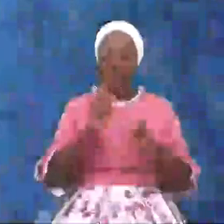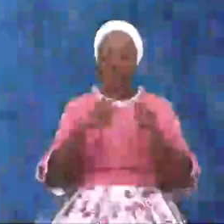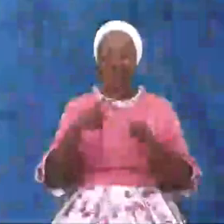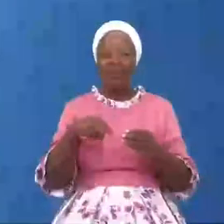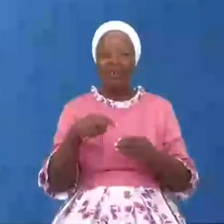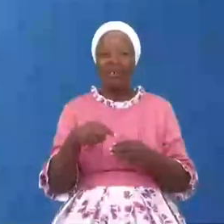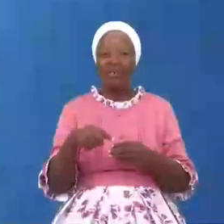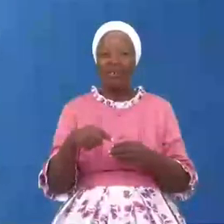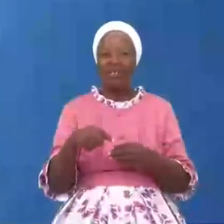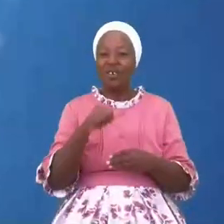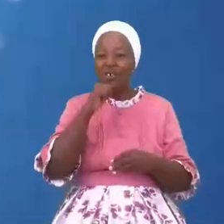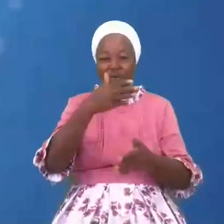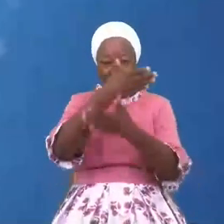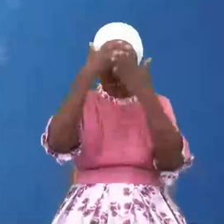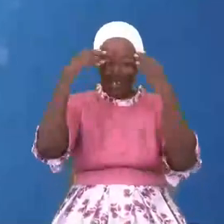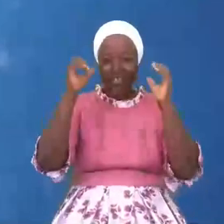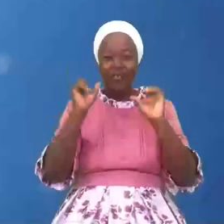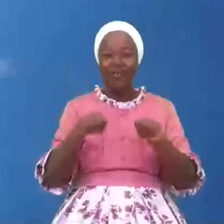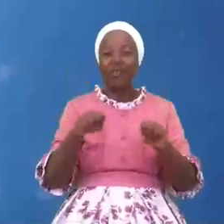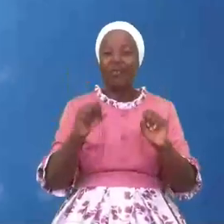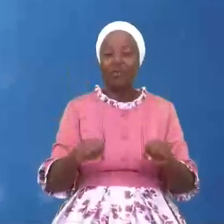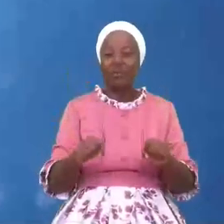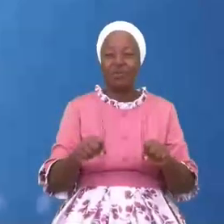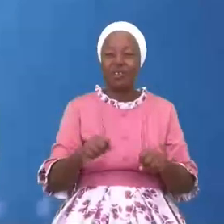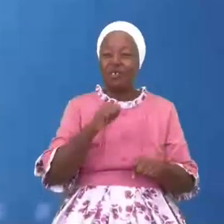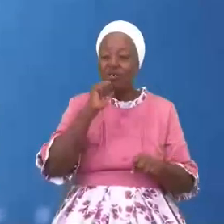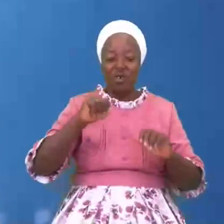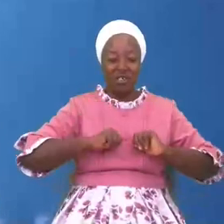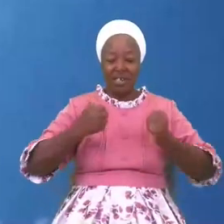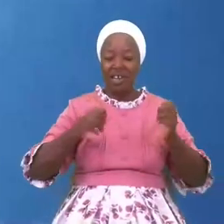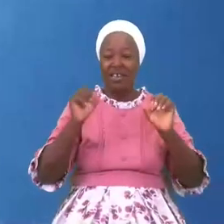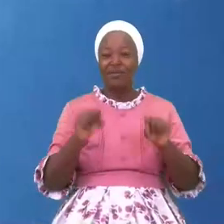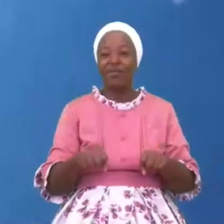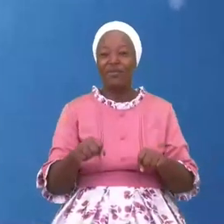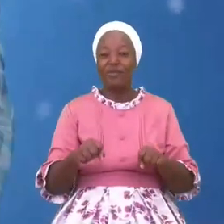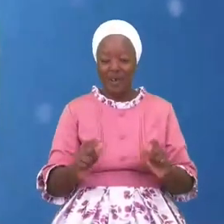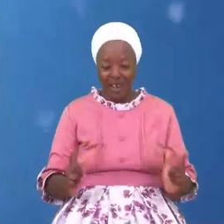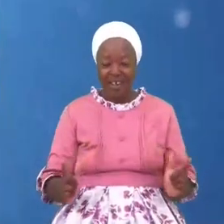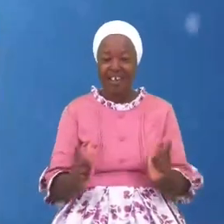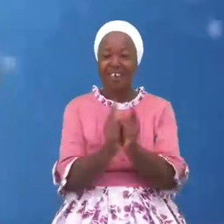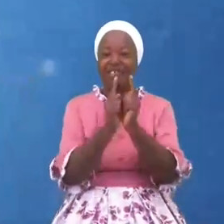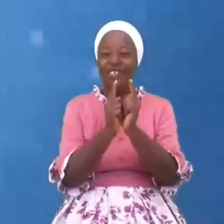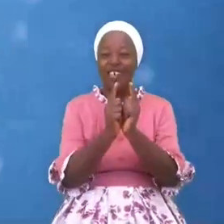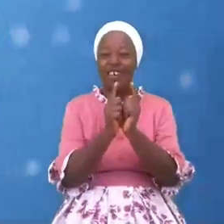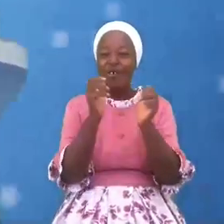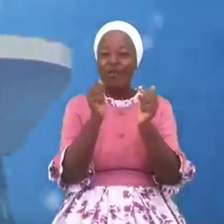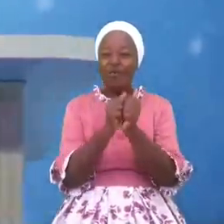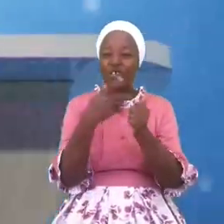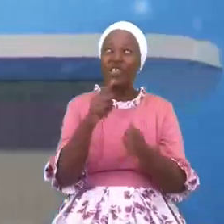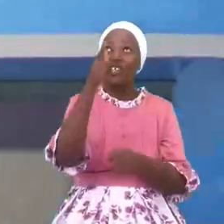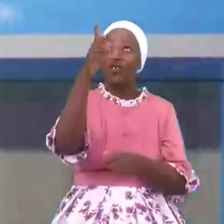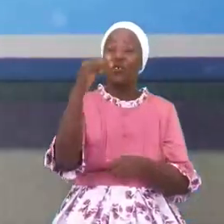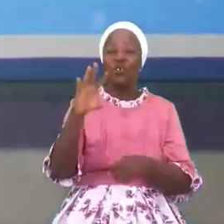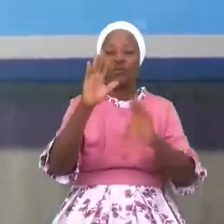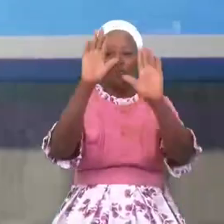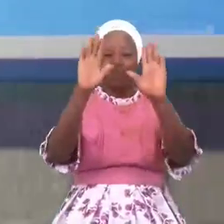Nous parlons de la rencontre inoubliable, indéniable, avec le Dieu des